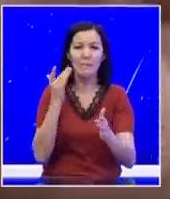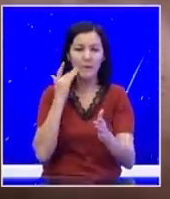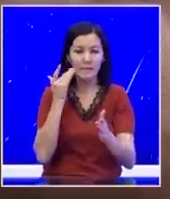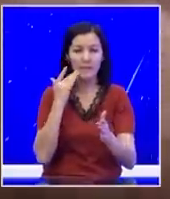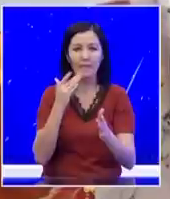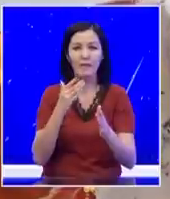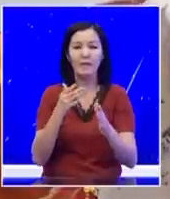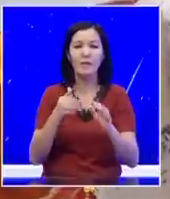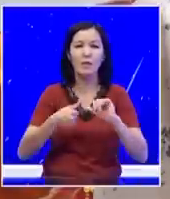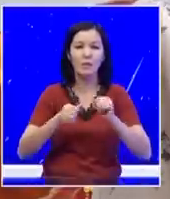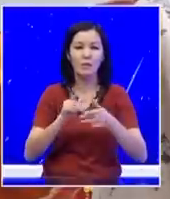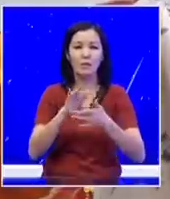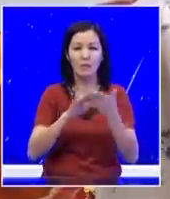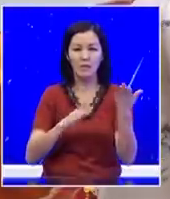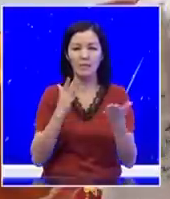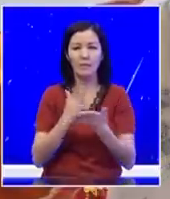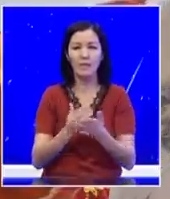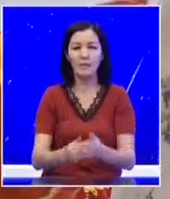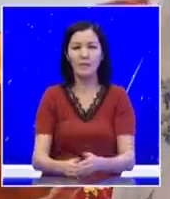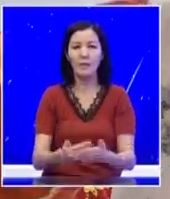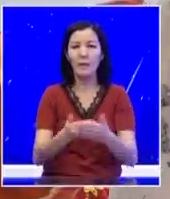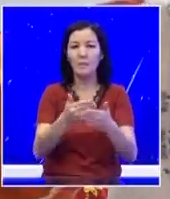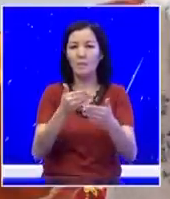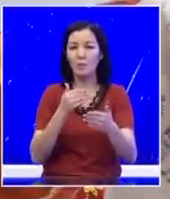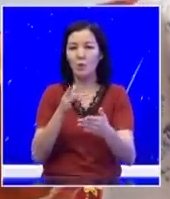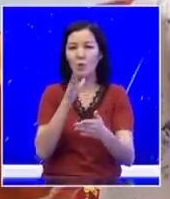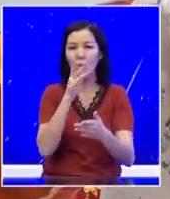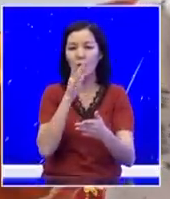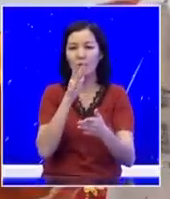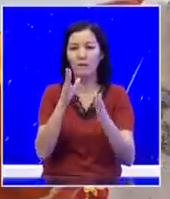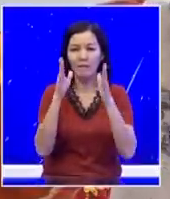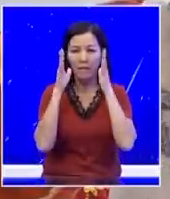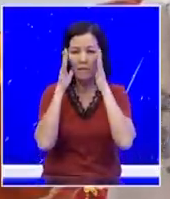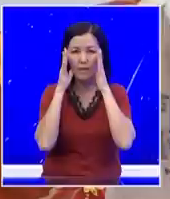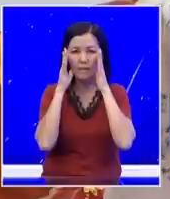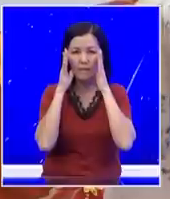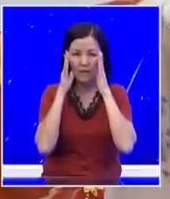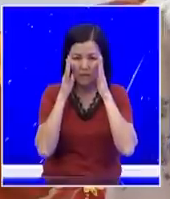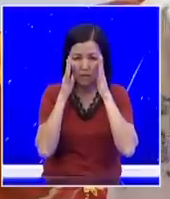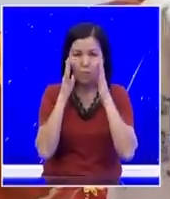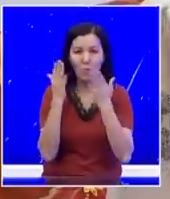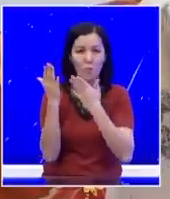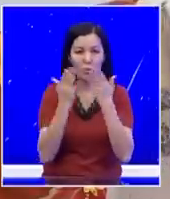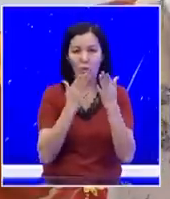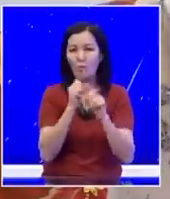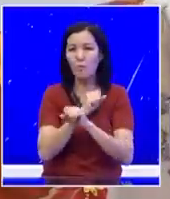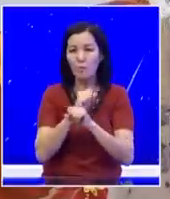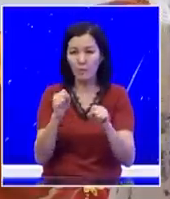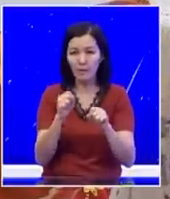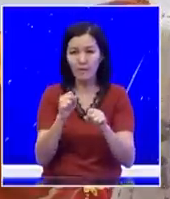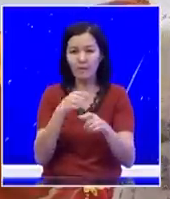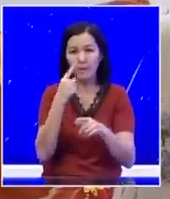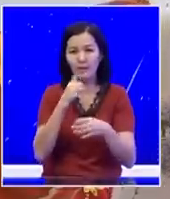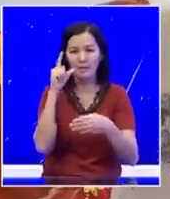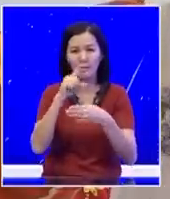тастамапты. Бұрынғы уақыттарда енді айтты ғой, енді намаз оқымаңыздар, ана омрау жасаңыздар деп айтты. Мешітті де